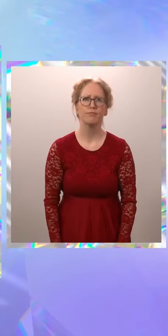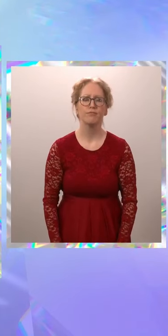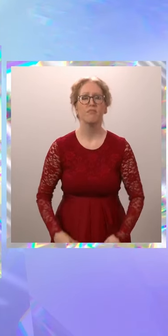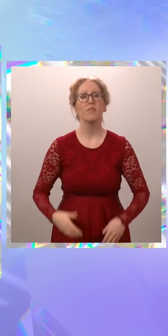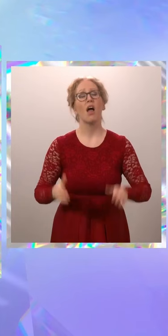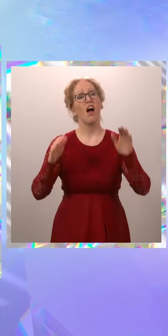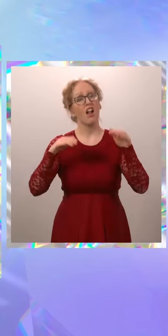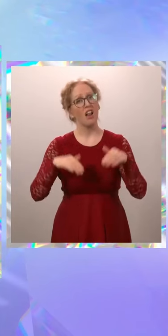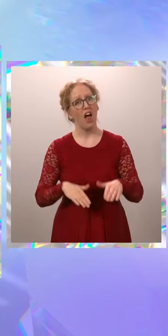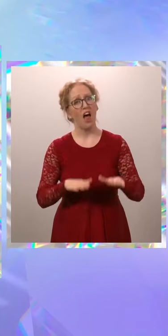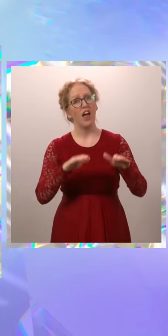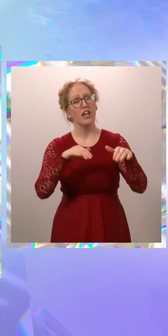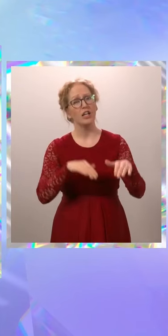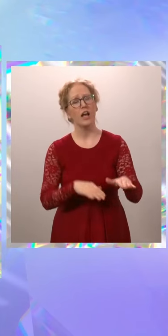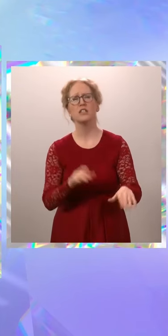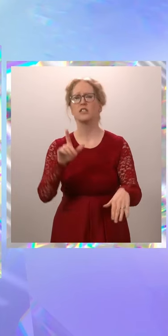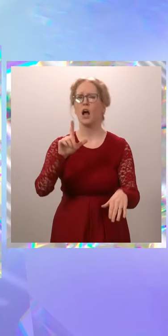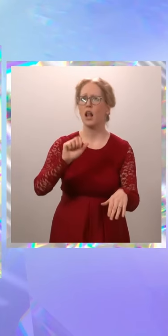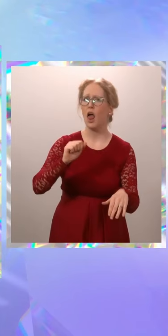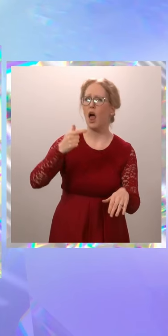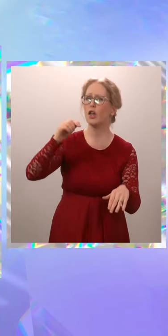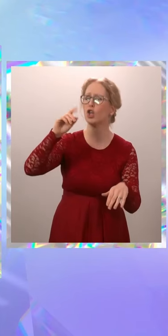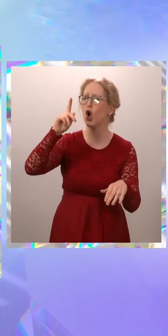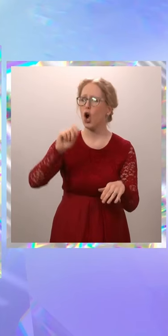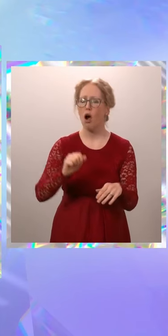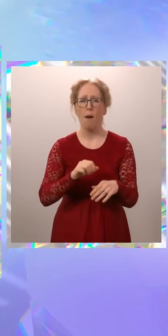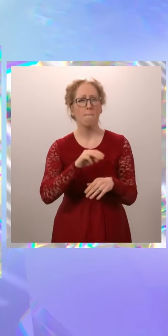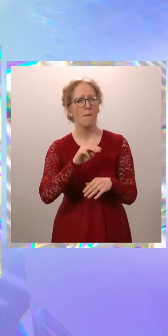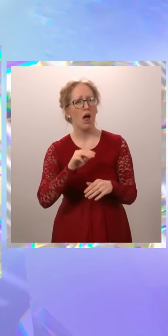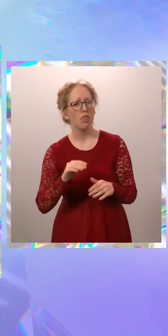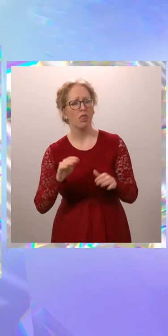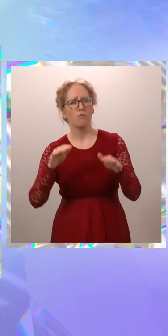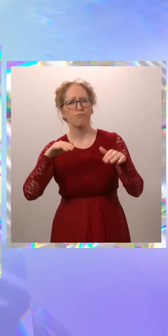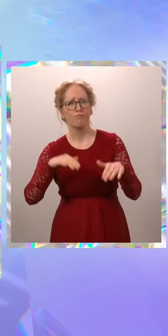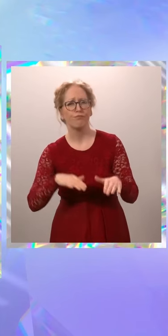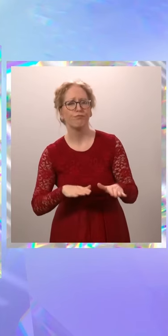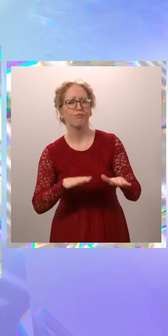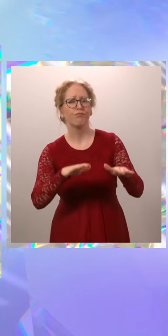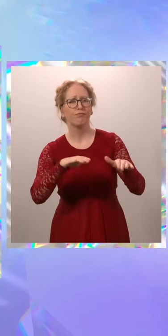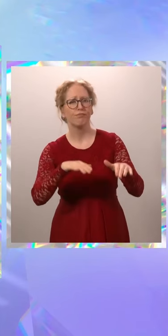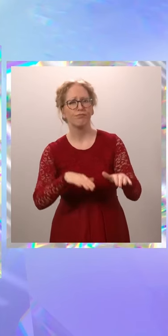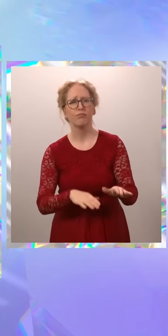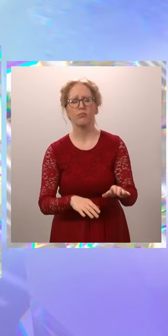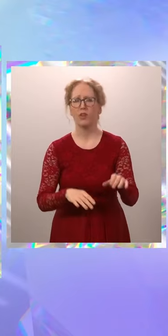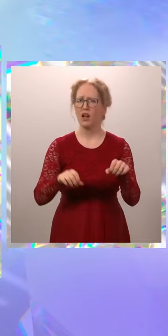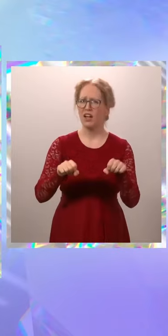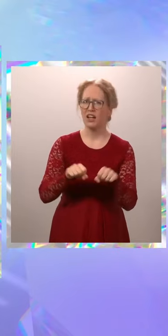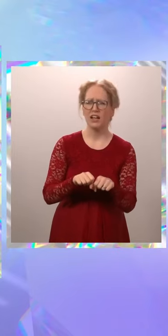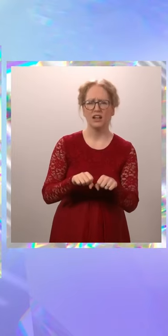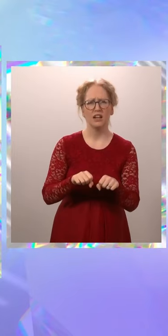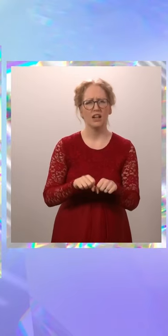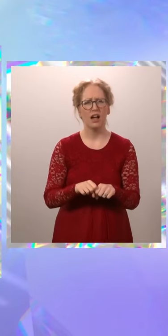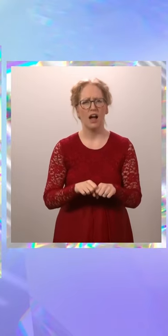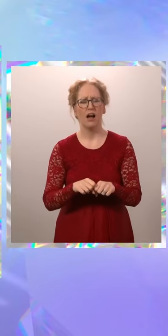Laineissa Laatokan mahti, kahlita kenkään ei voi,